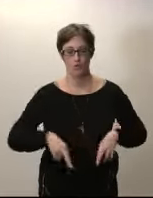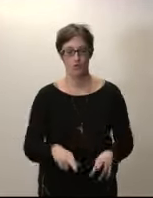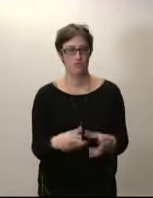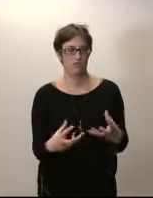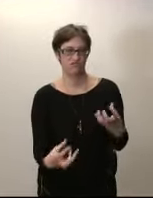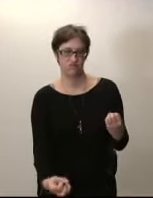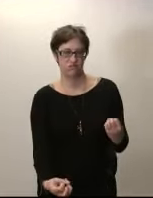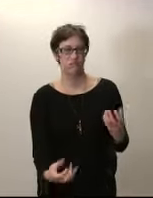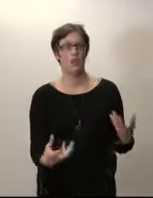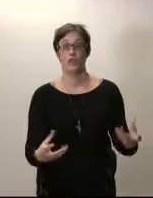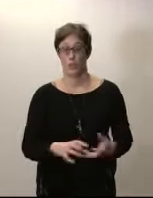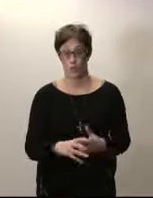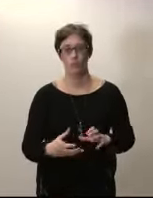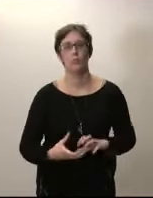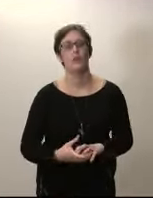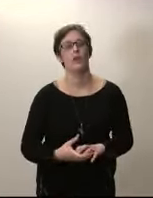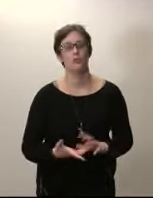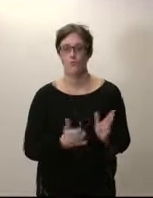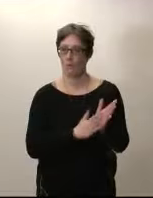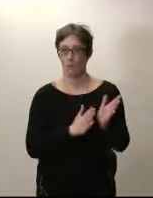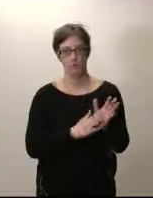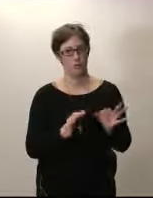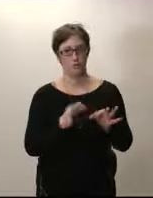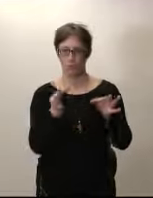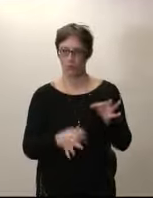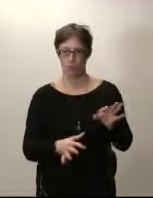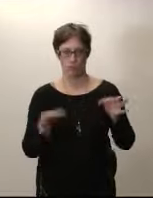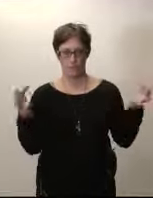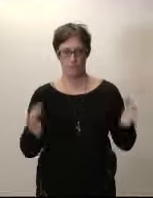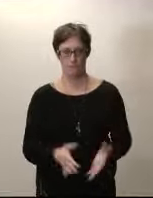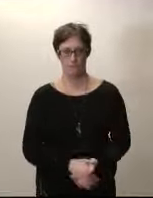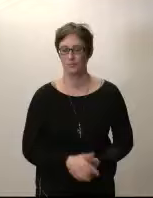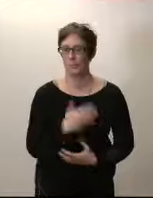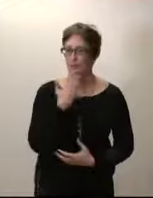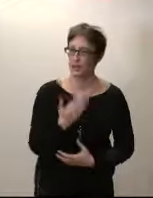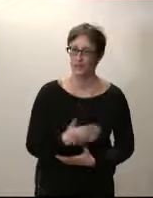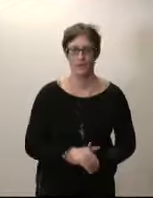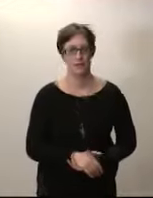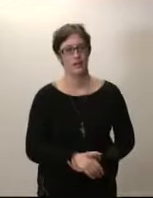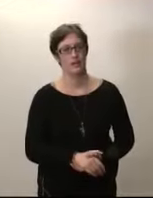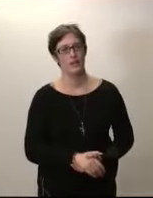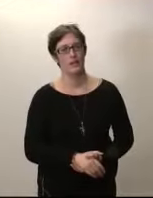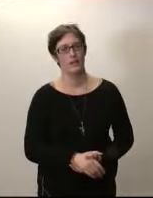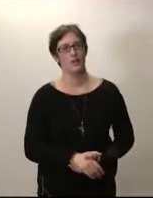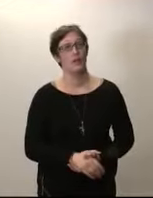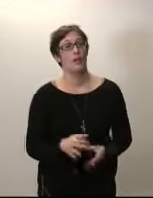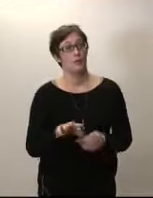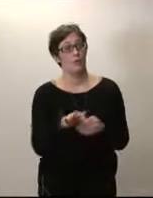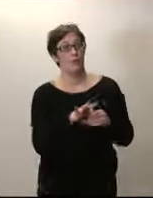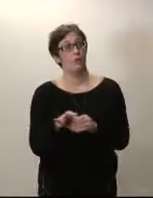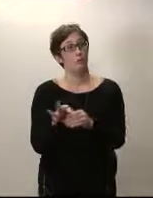je reconnais que c'était compliqué. Donc bravo d'avoir résolu ce problème. Merci, Monsieur Bertz. Alors, donc, vote à l'unanimité, je